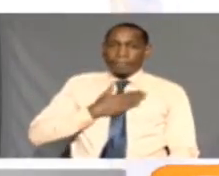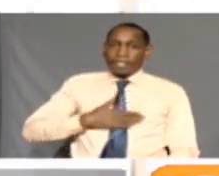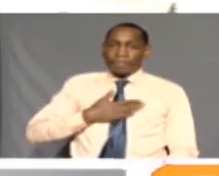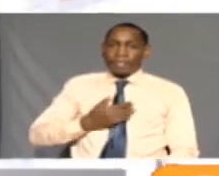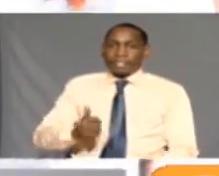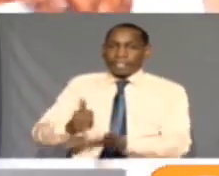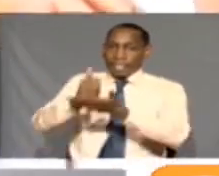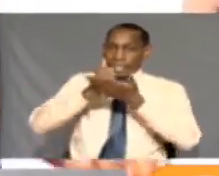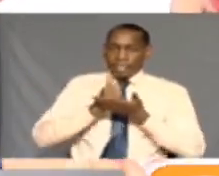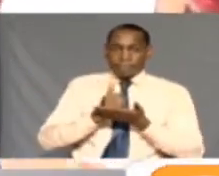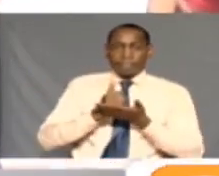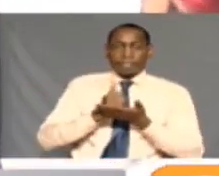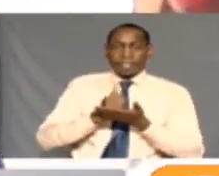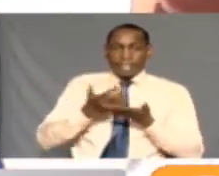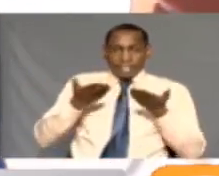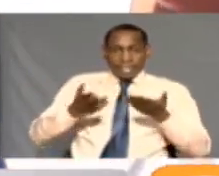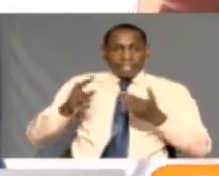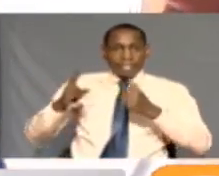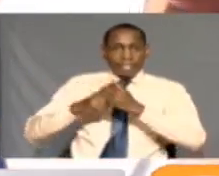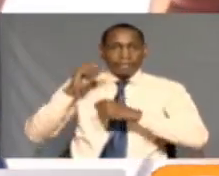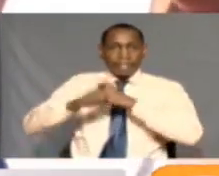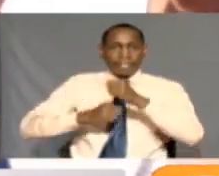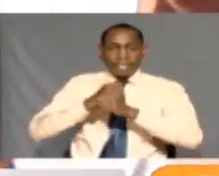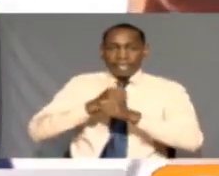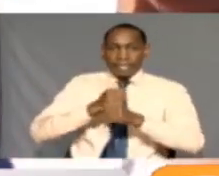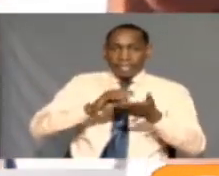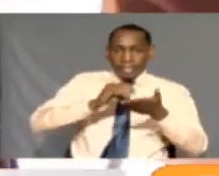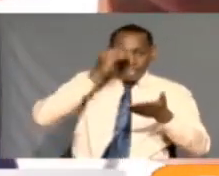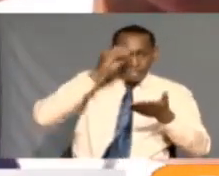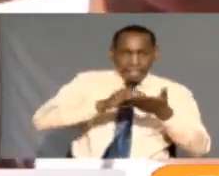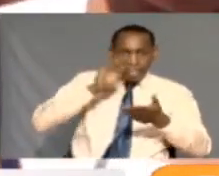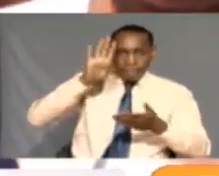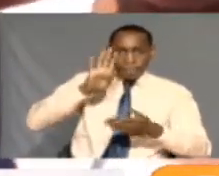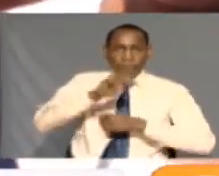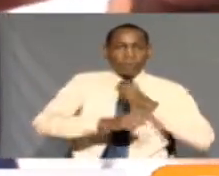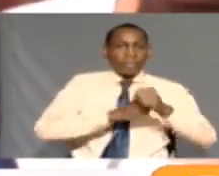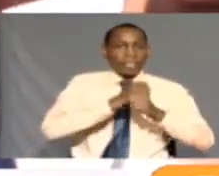We've been here, this is our seventh year, to study a four-year course in Moi University. Yes.